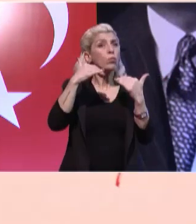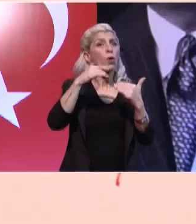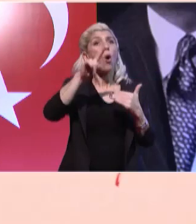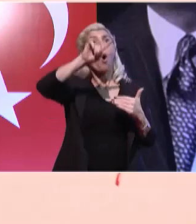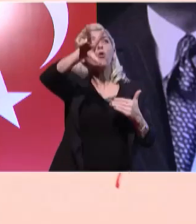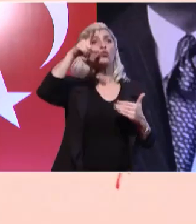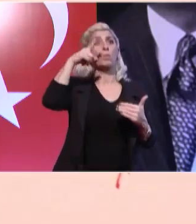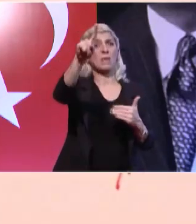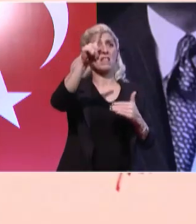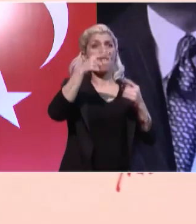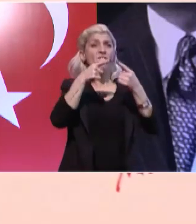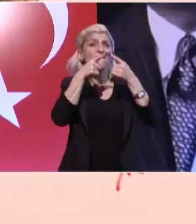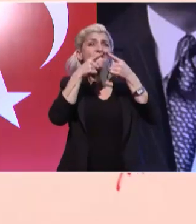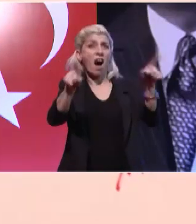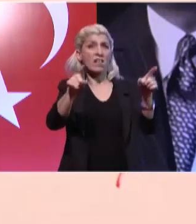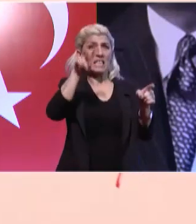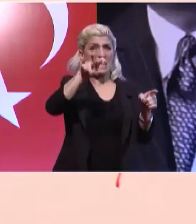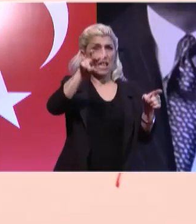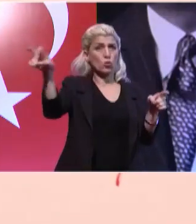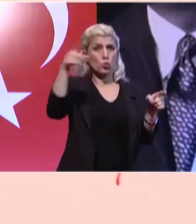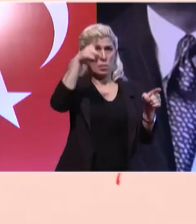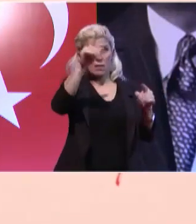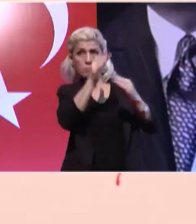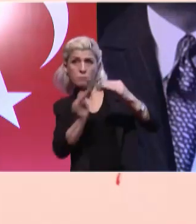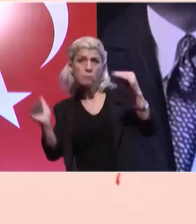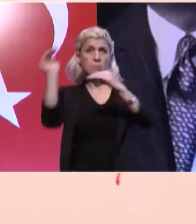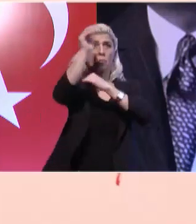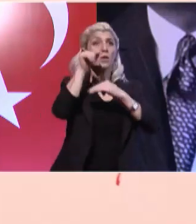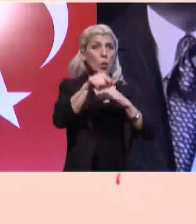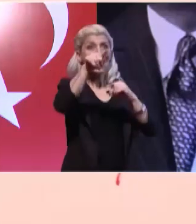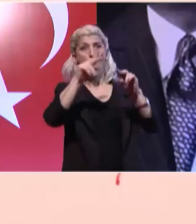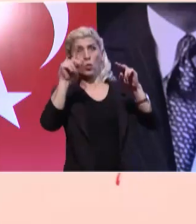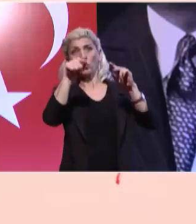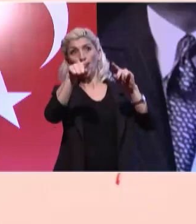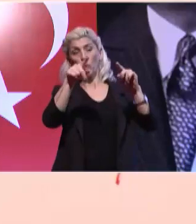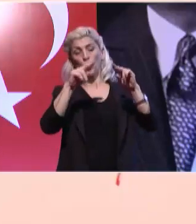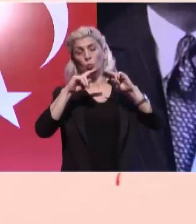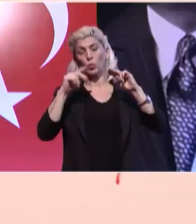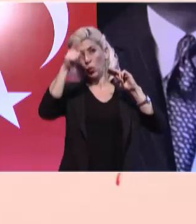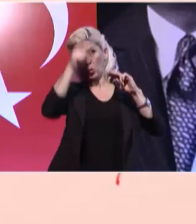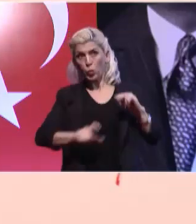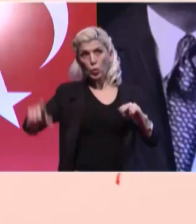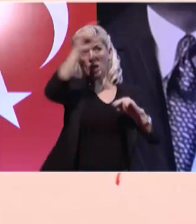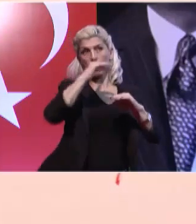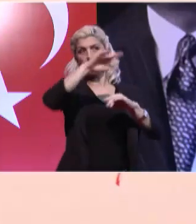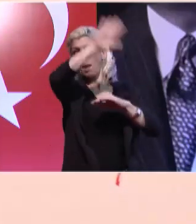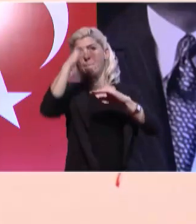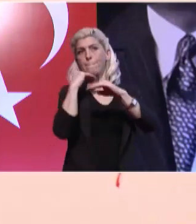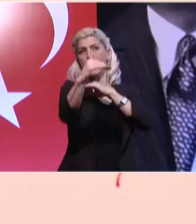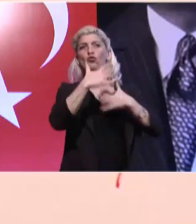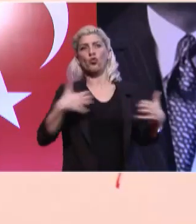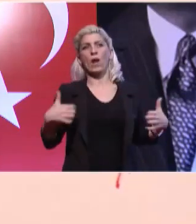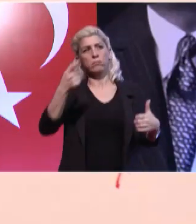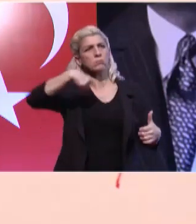13 binlik farkı 800 bine çıkarıyorsa bu ülkede bu insanlara güveneceksiniz. Onlara diyeceksiniz ki